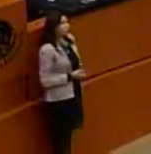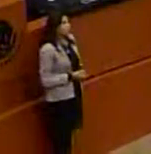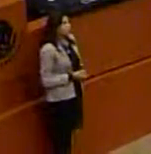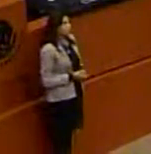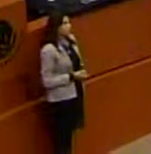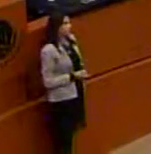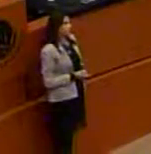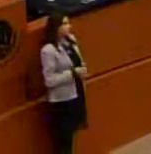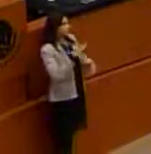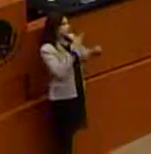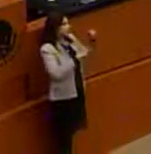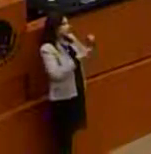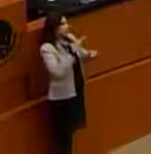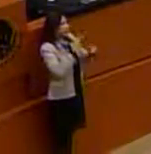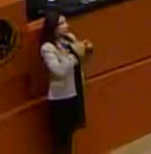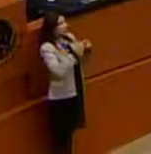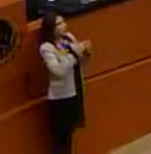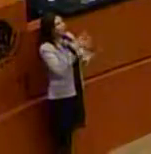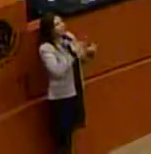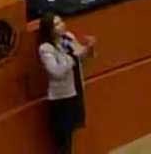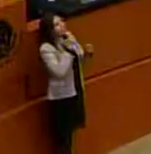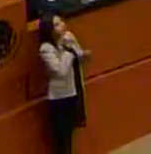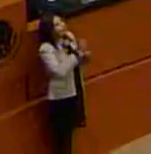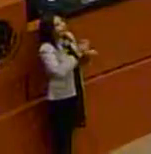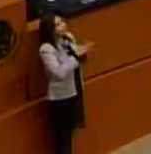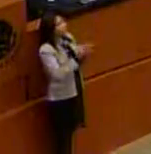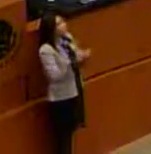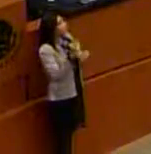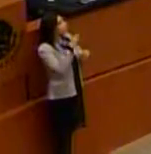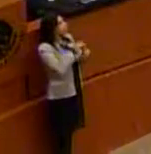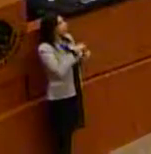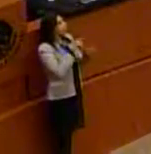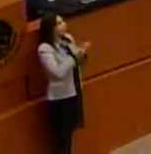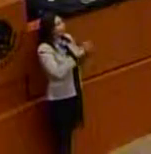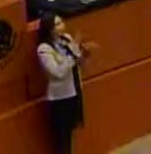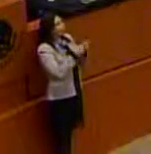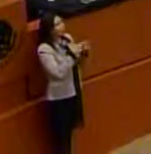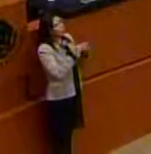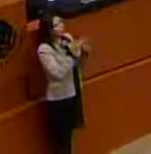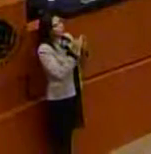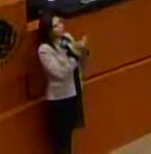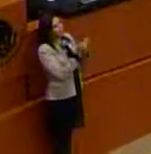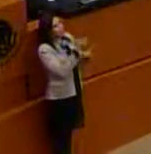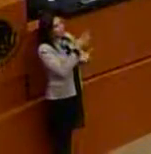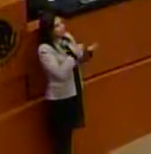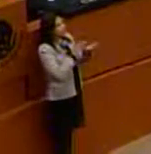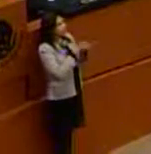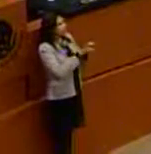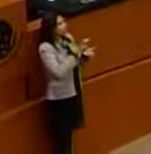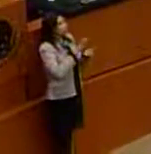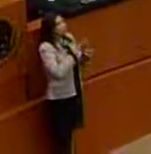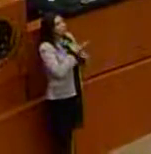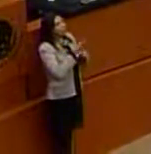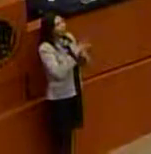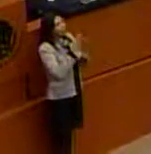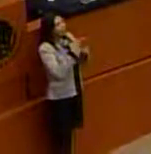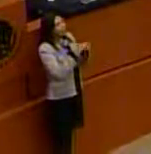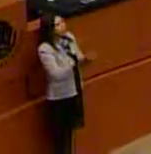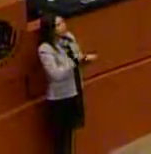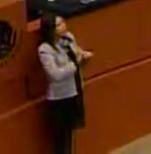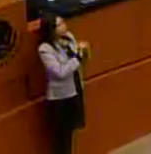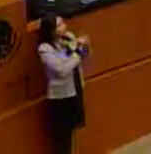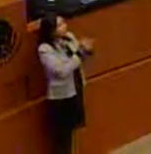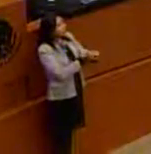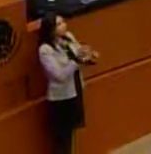catégorie des objections sur la mise en pratique, il y a bien sûr la question du modèle de financement et de ses conséquences sur l'incitation économique à